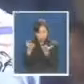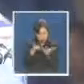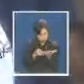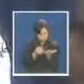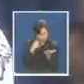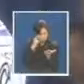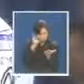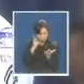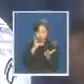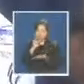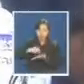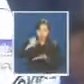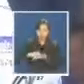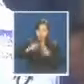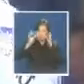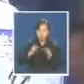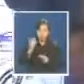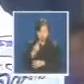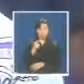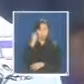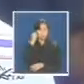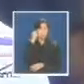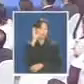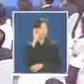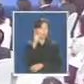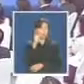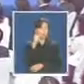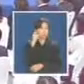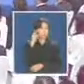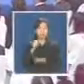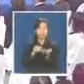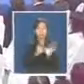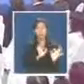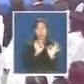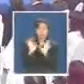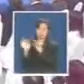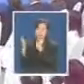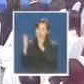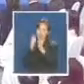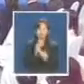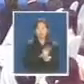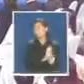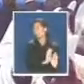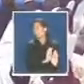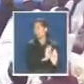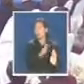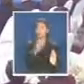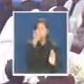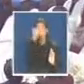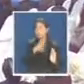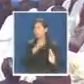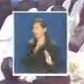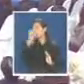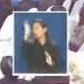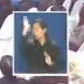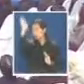ว่าเห็นชอบไม่เห็นชอบหรือต้องไปทำอะไรเพิ่มเติมไม่มีค้างนะครับไม่มีเก็บไว้เพราะว่ามัวแต่ไปทำอย่างอื่น